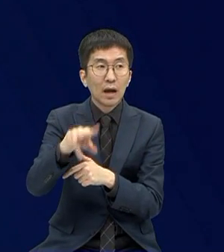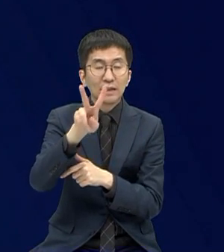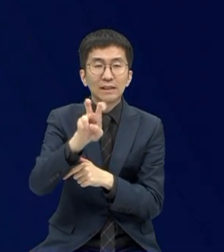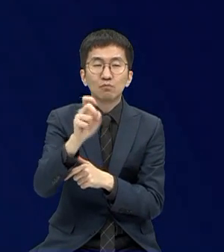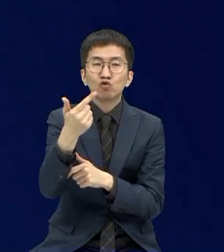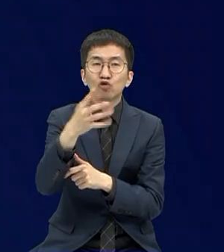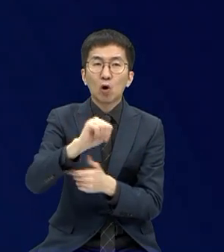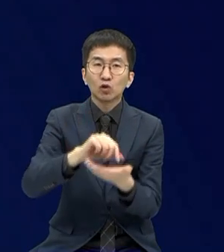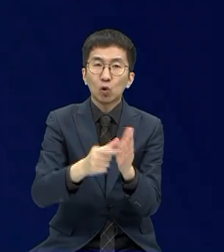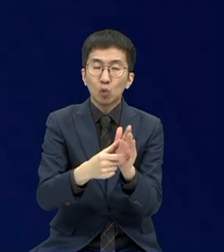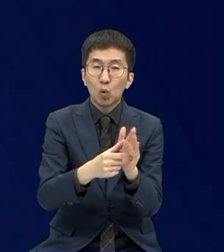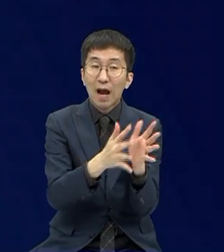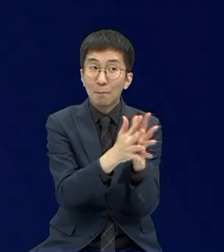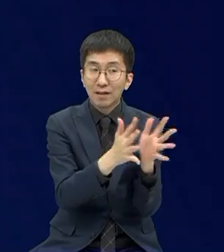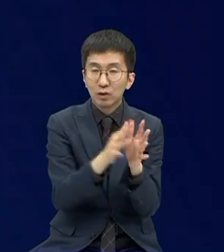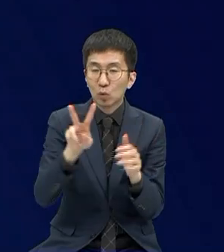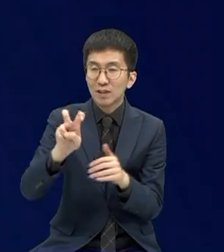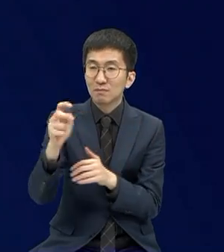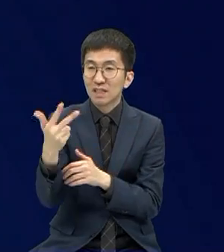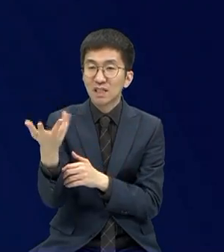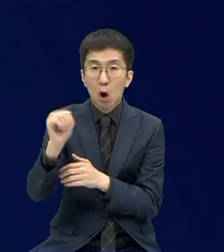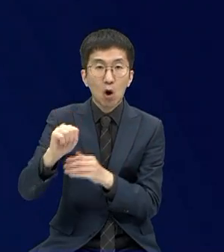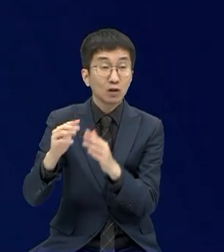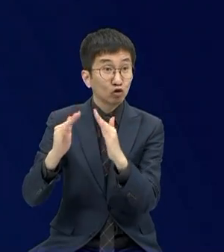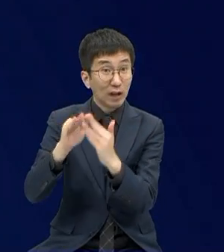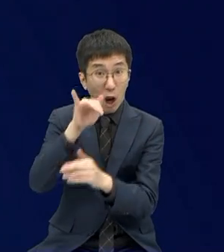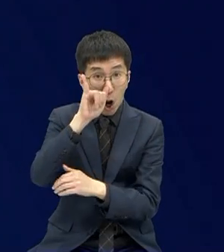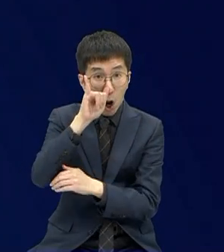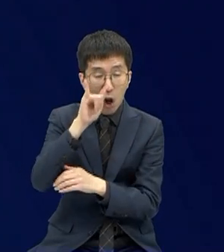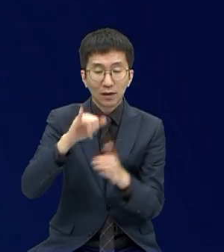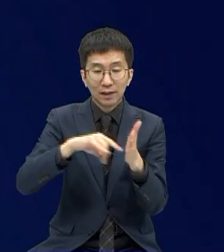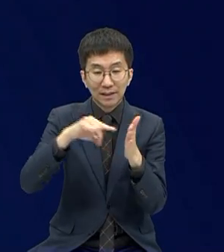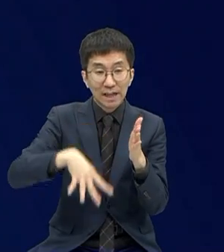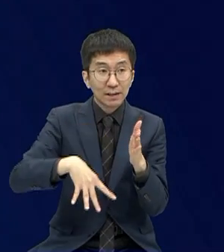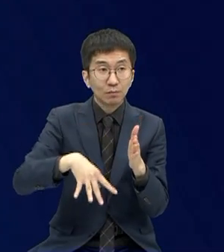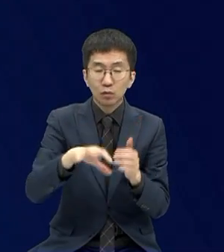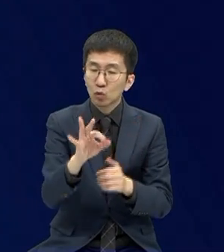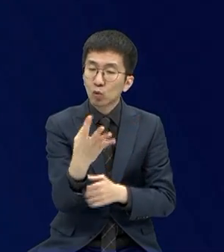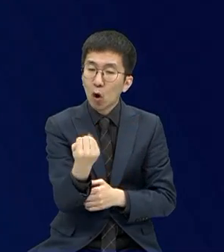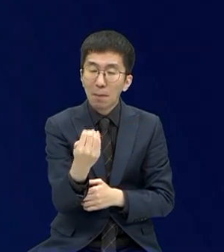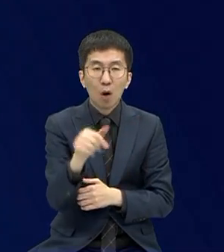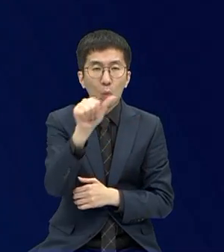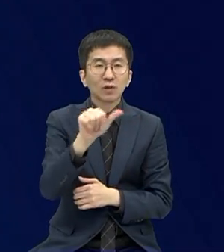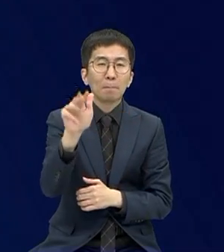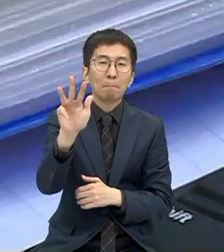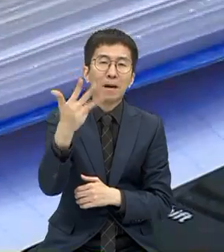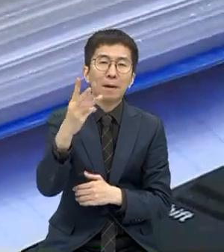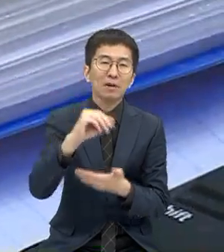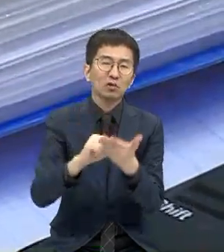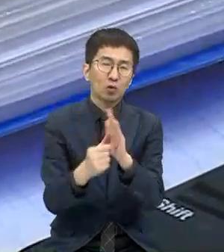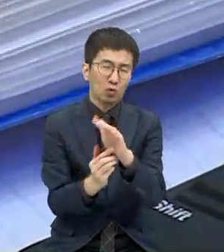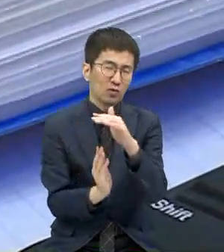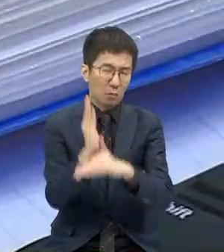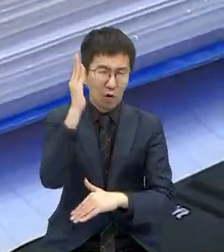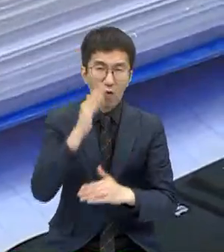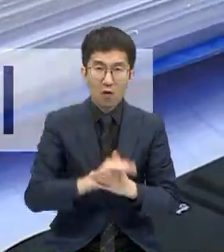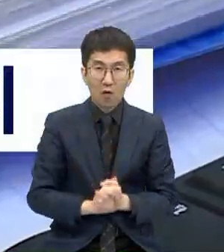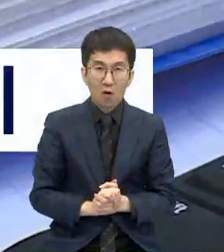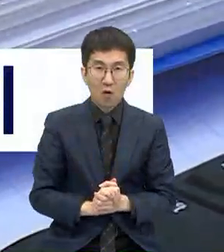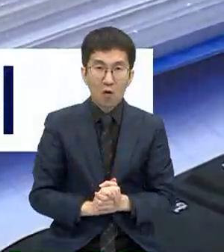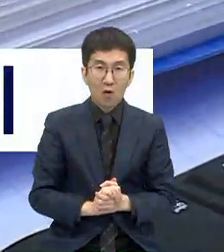아파트와 시가 27억 원의 주택을 가진 경우 세액이 5,800만 원을 넘습니다.